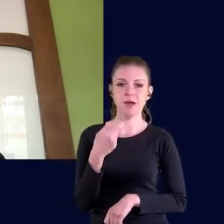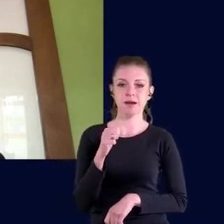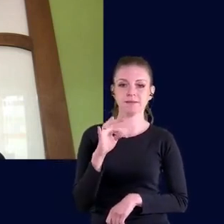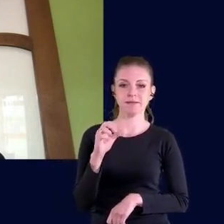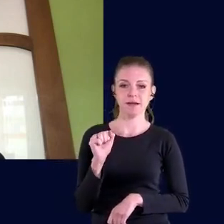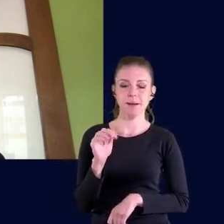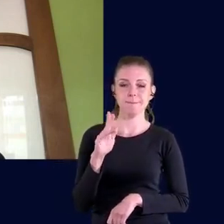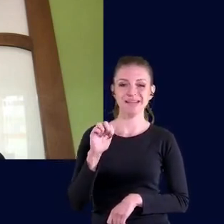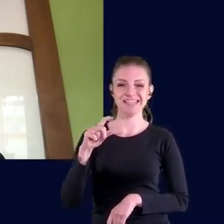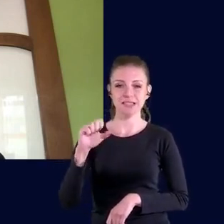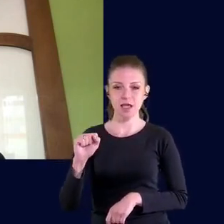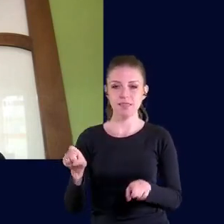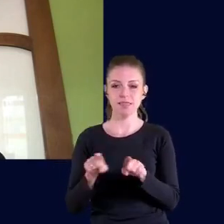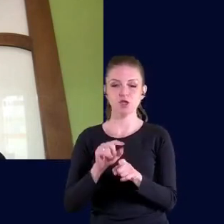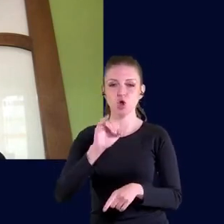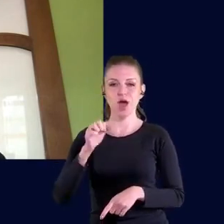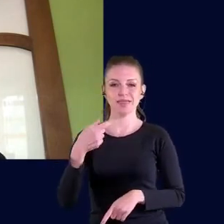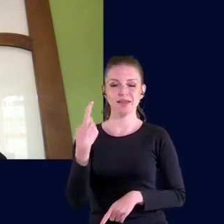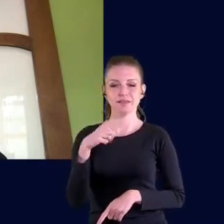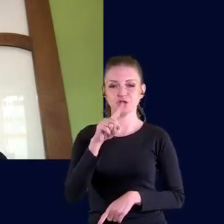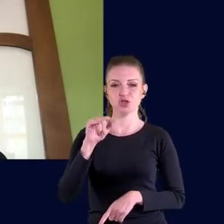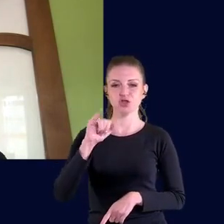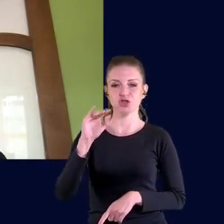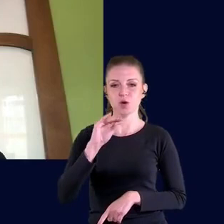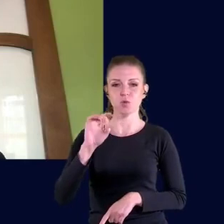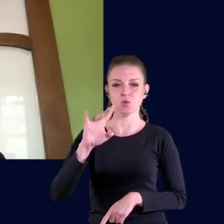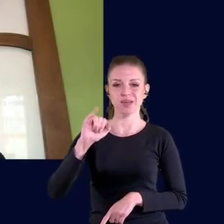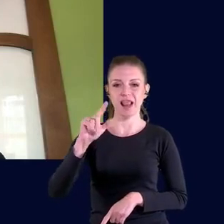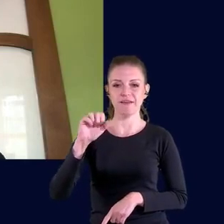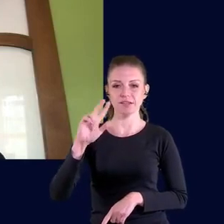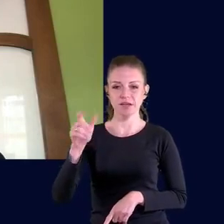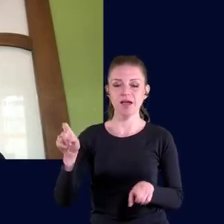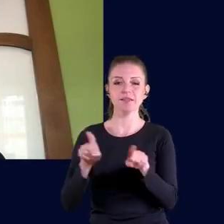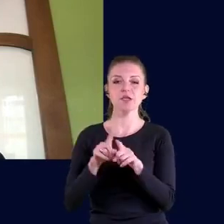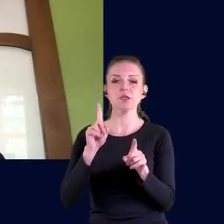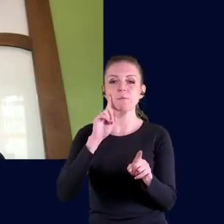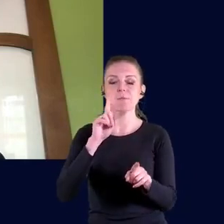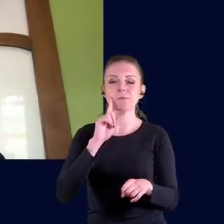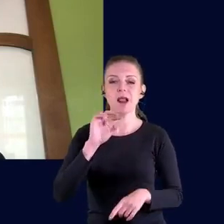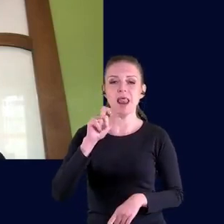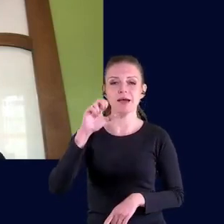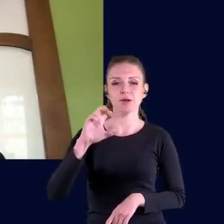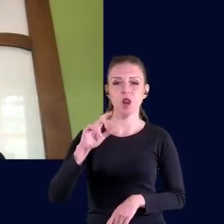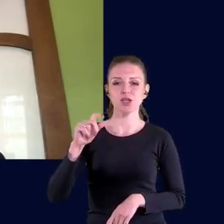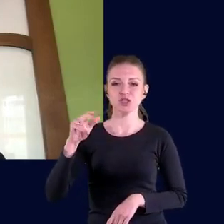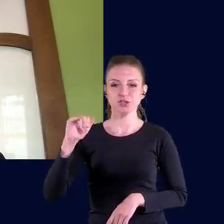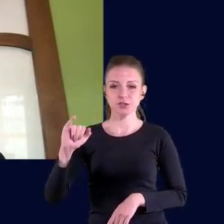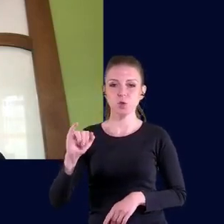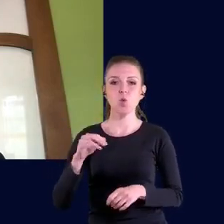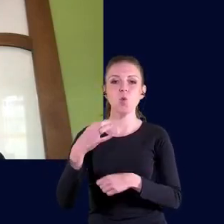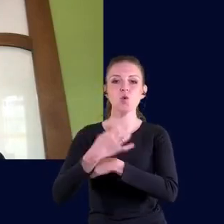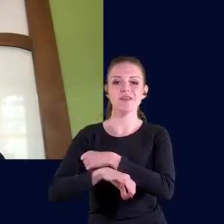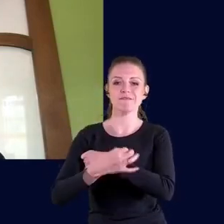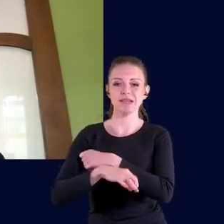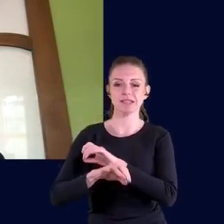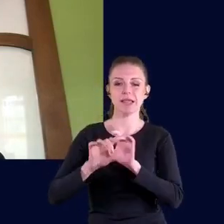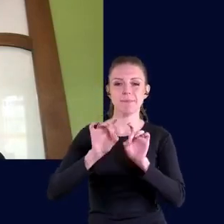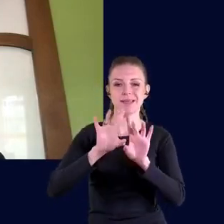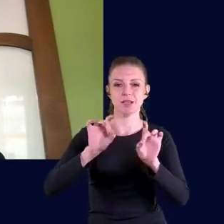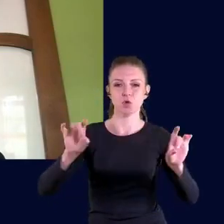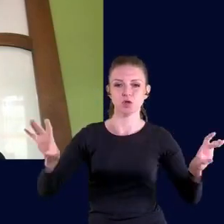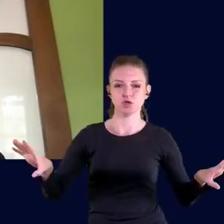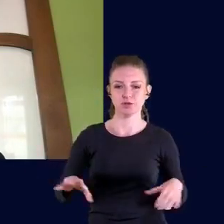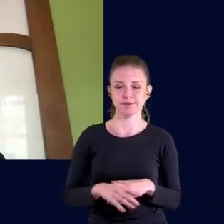Marta pylica i pani Anna dzięgielewska oraz pan doktor Lech Kolasiński z Uniwersytetu pedagogicznego Pani